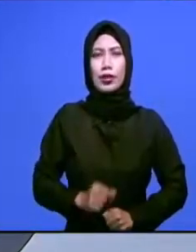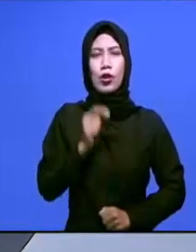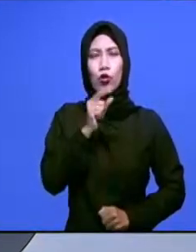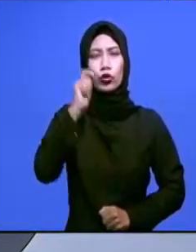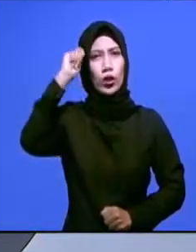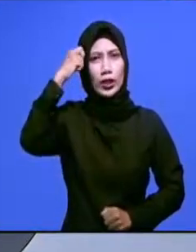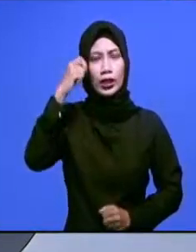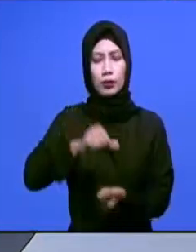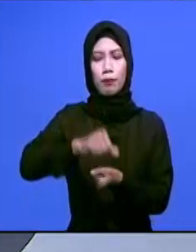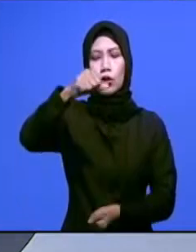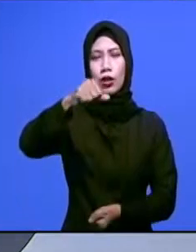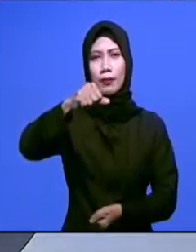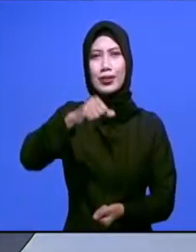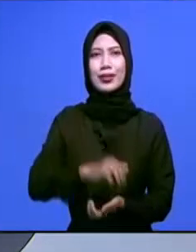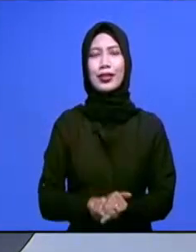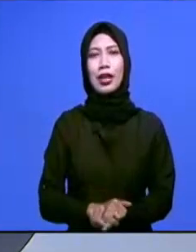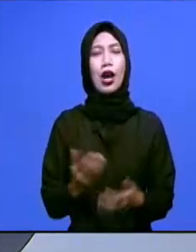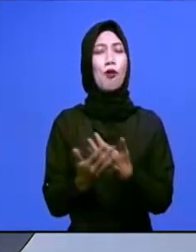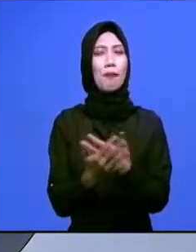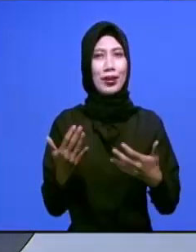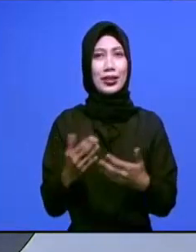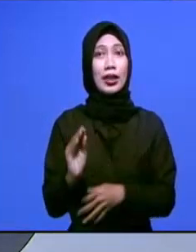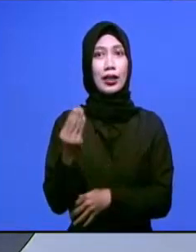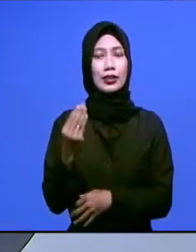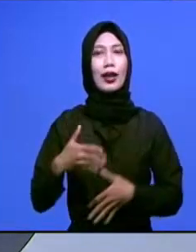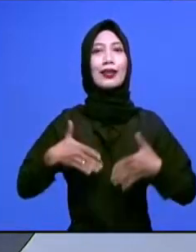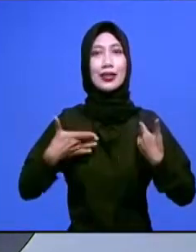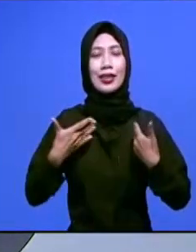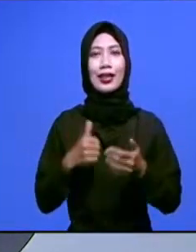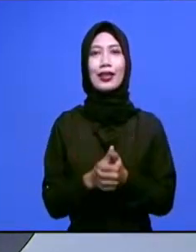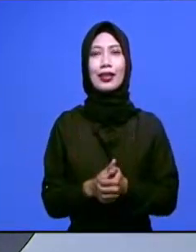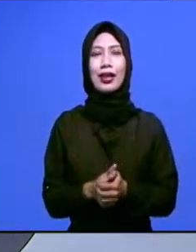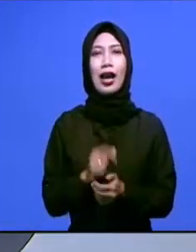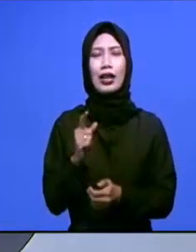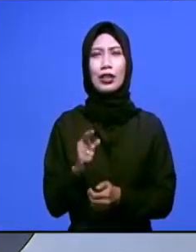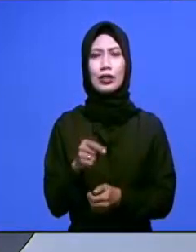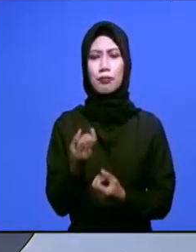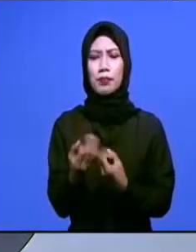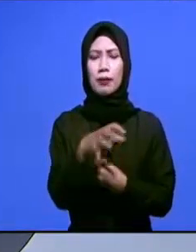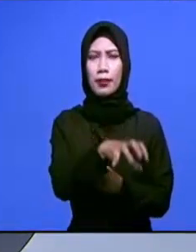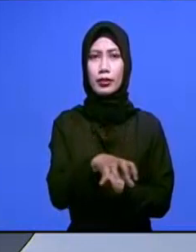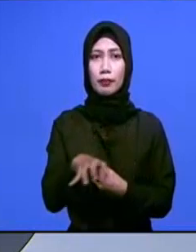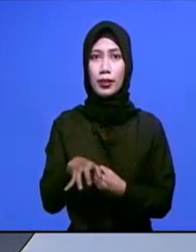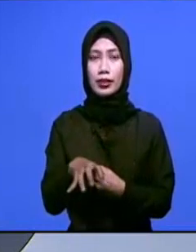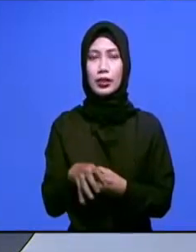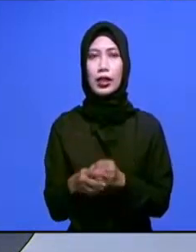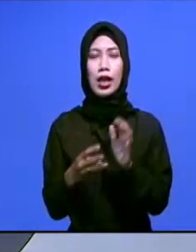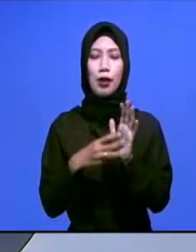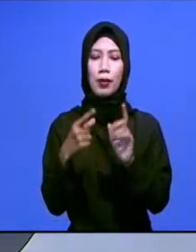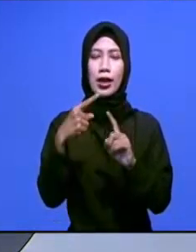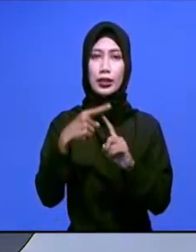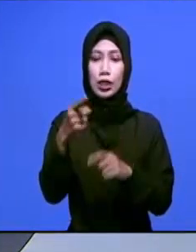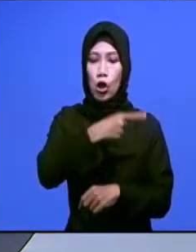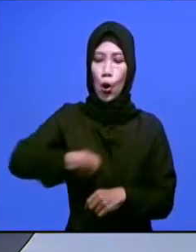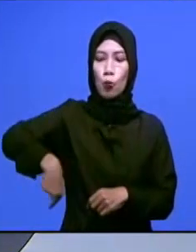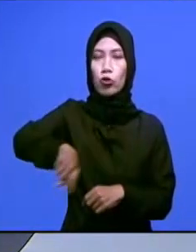proklamasi disambut baik sejumlah warga ibu kota, seperti yang terekam di beberapa lokasi, mulai dari stasiun MRT hingga